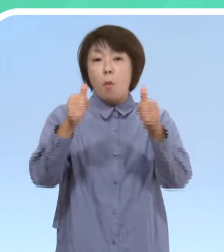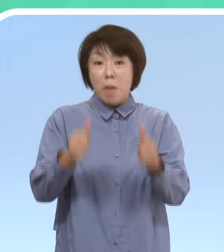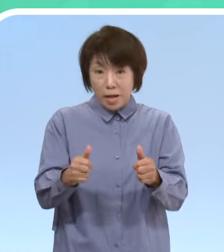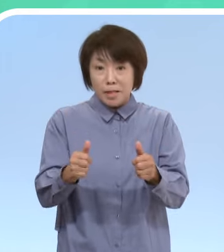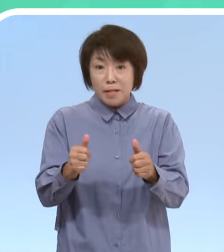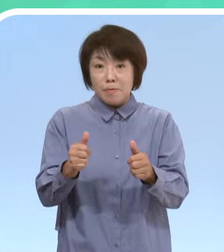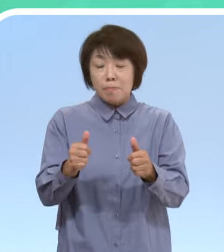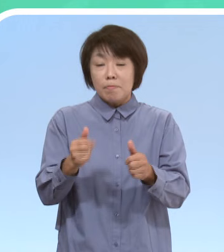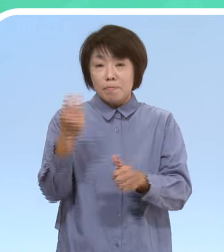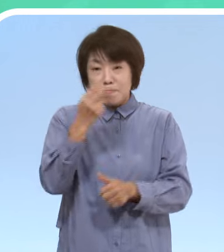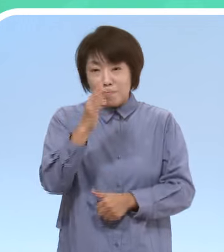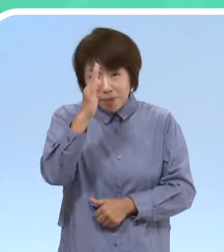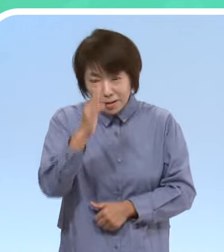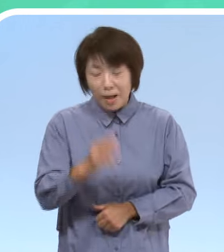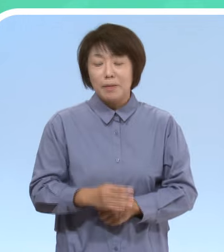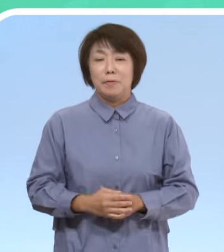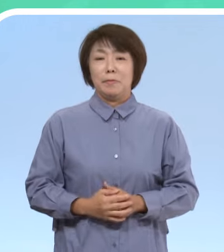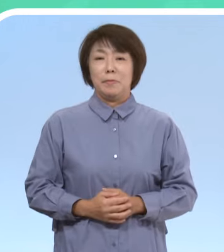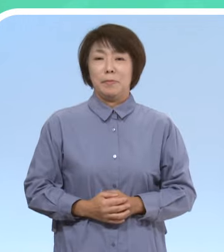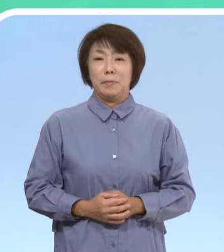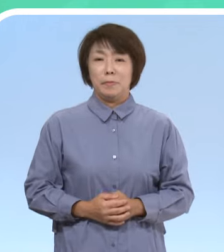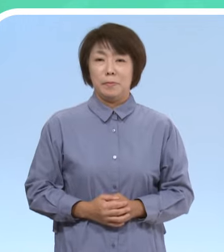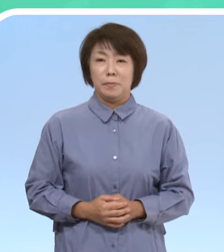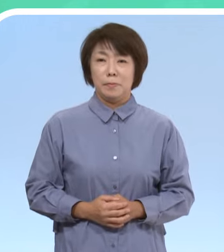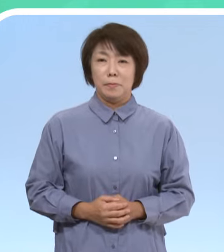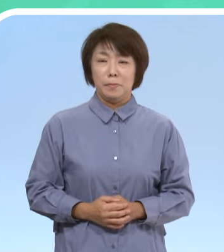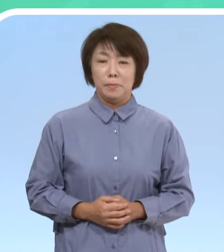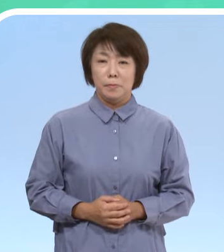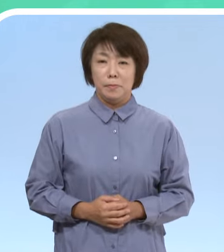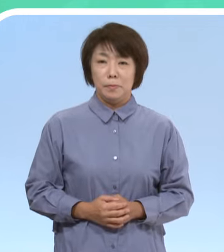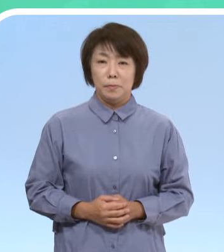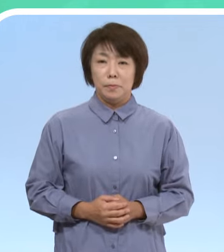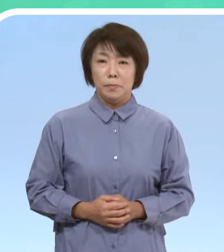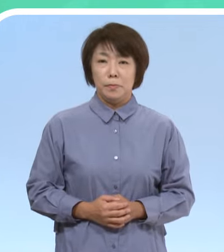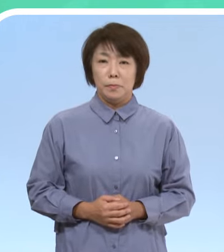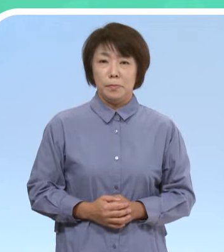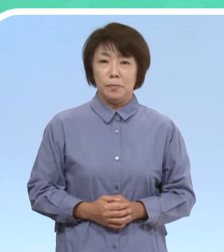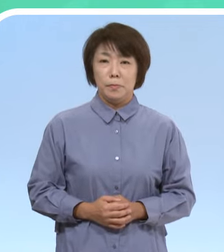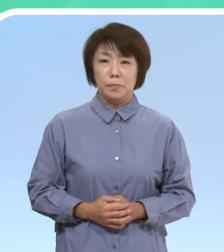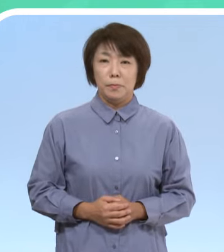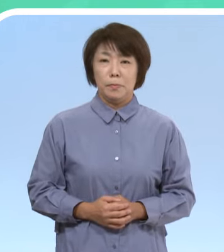新情報は公式ホームページでご確認ください。